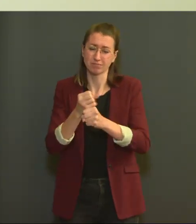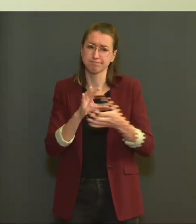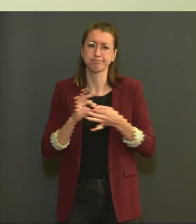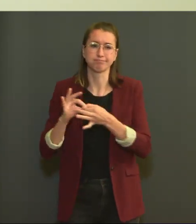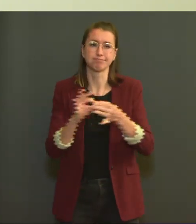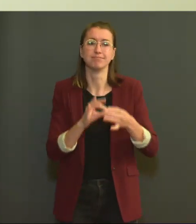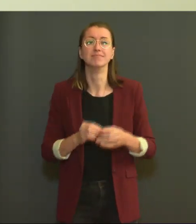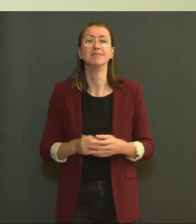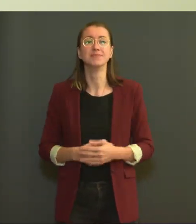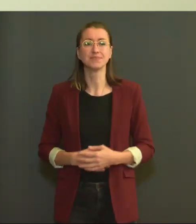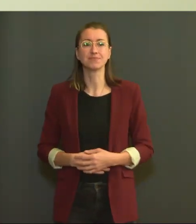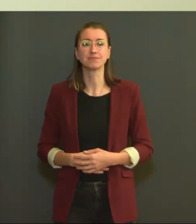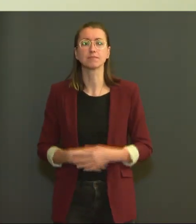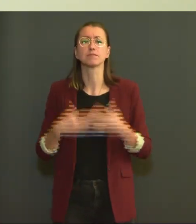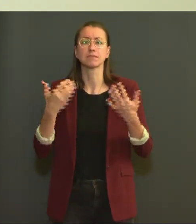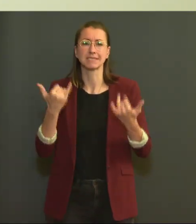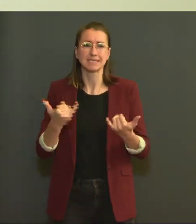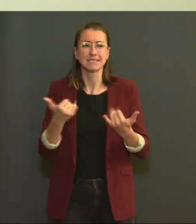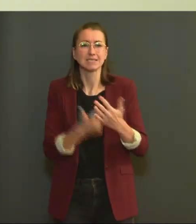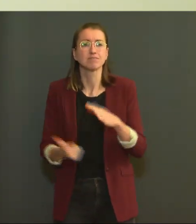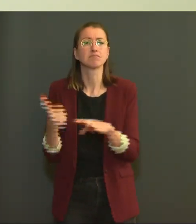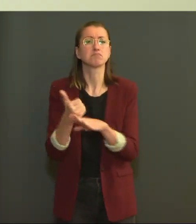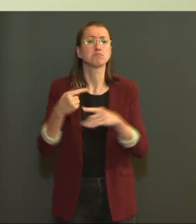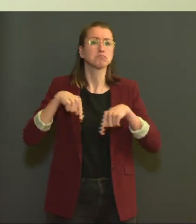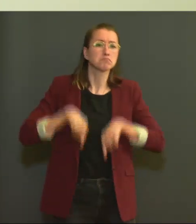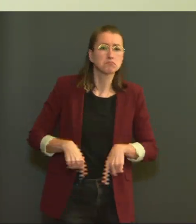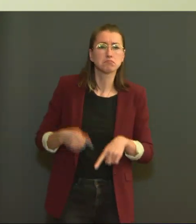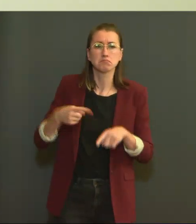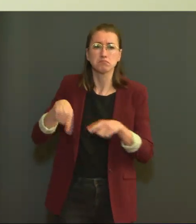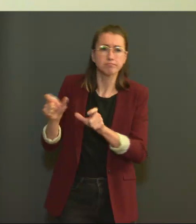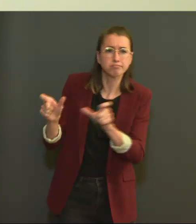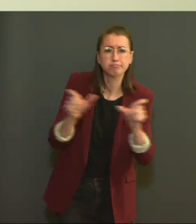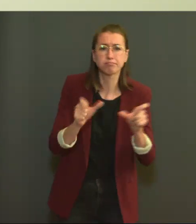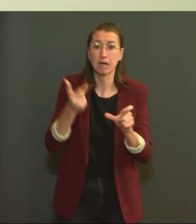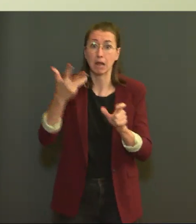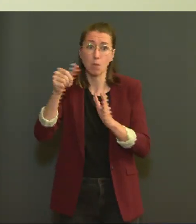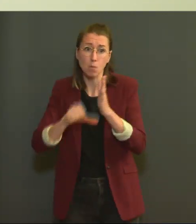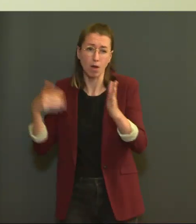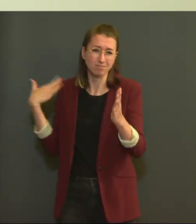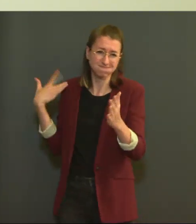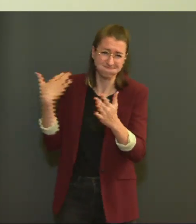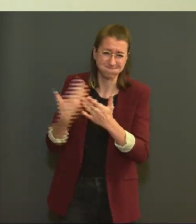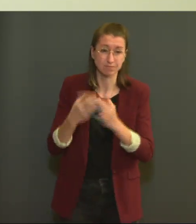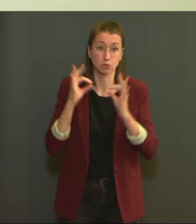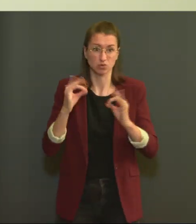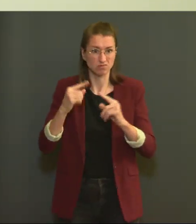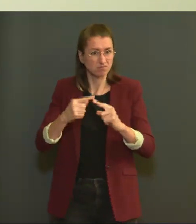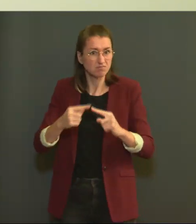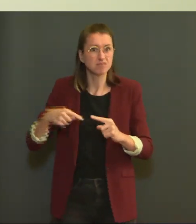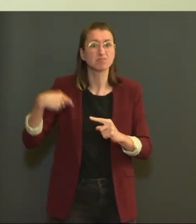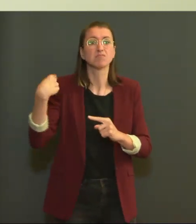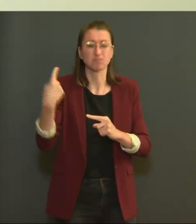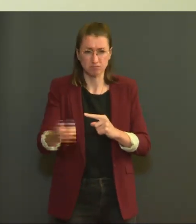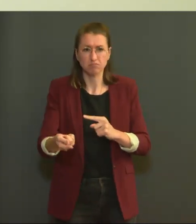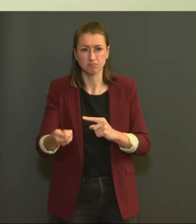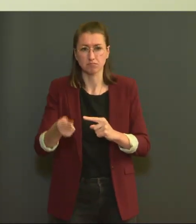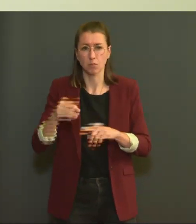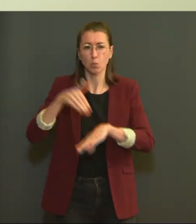de situatie in de vijf, en deze week, een nieuw etat des lief wordt gemaakt tijdens het Conseil national de sécurité.